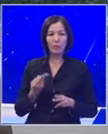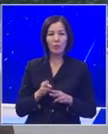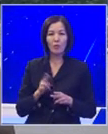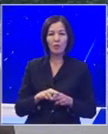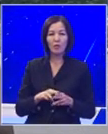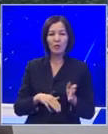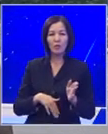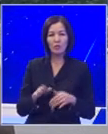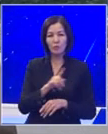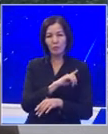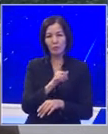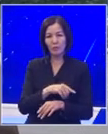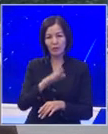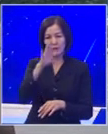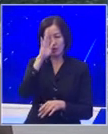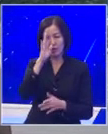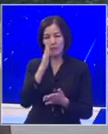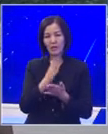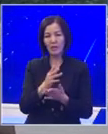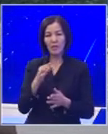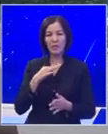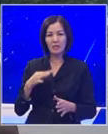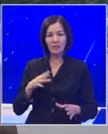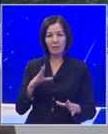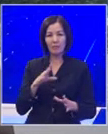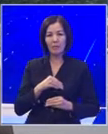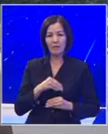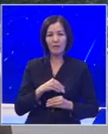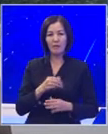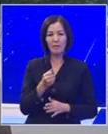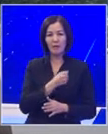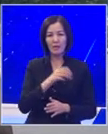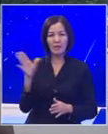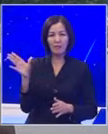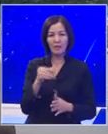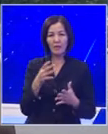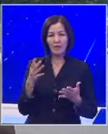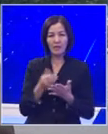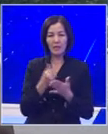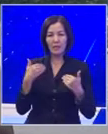бала. Және де осы баламен бірге кеткен балдарға мен сәттілік тілеймін.